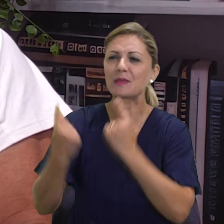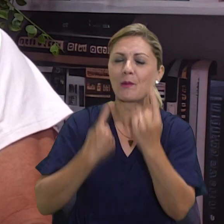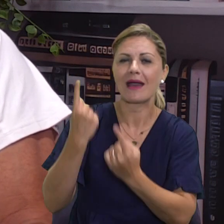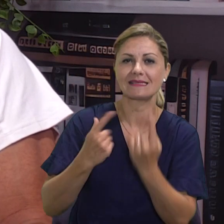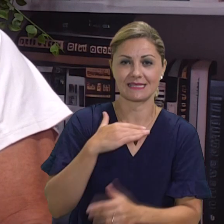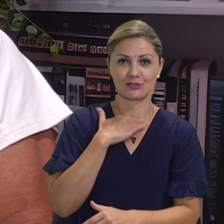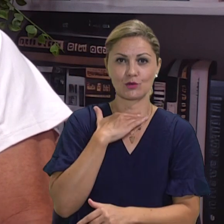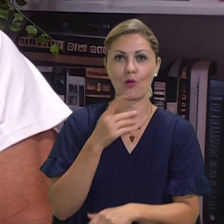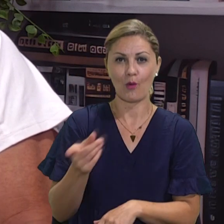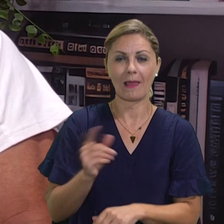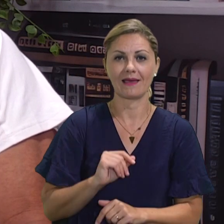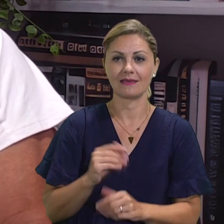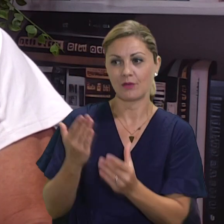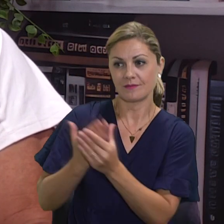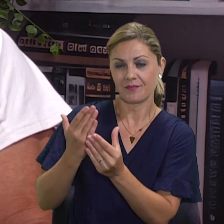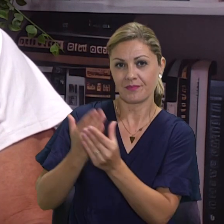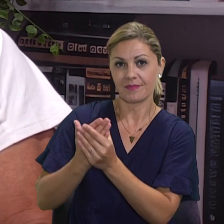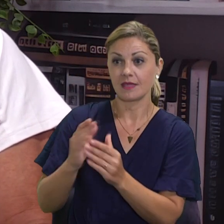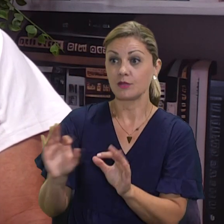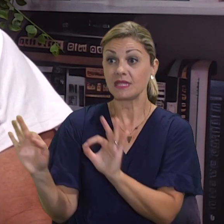zgode, šaljive zgode u toj školi.